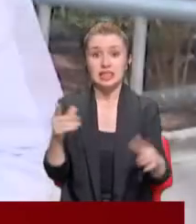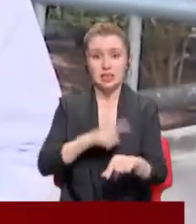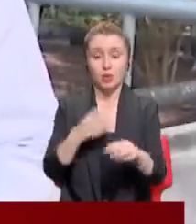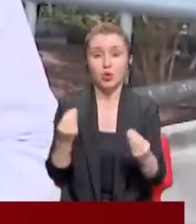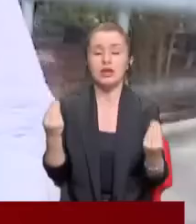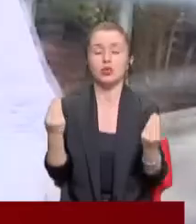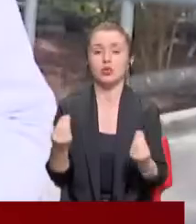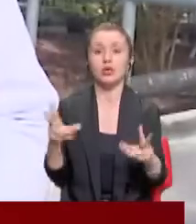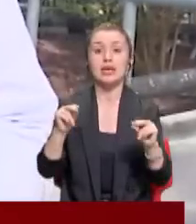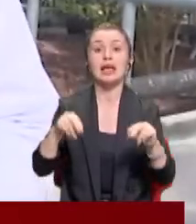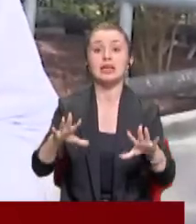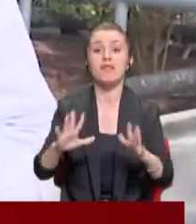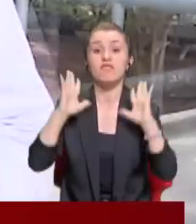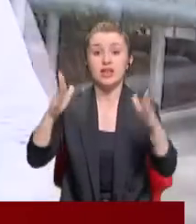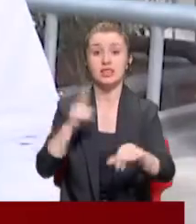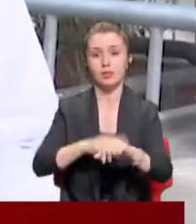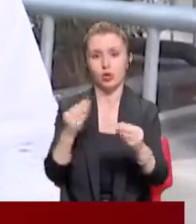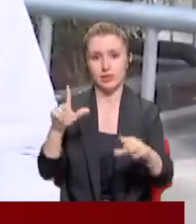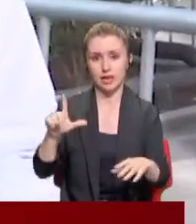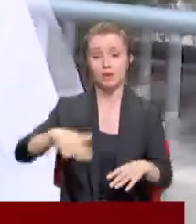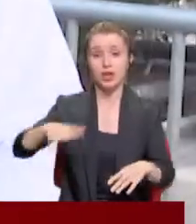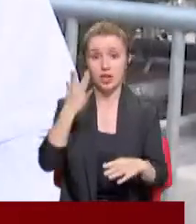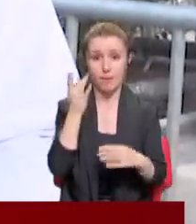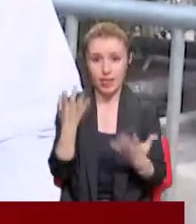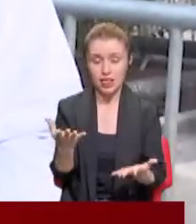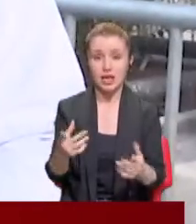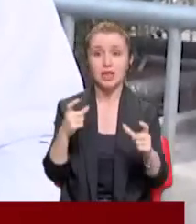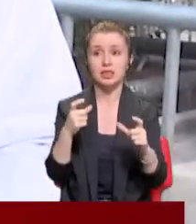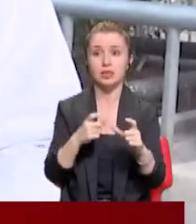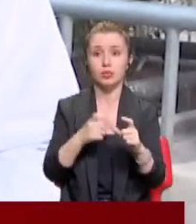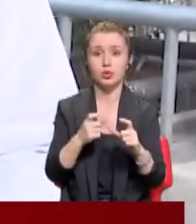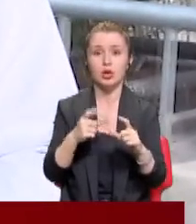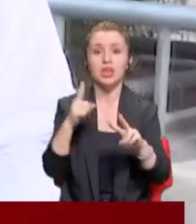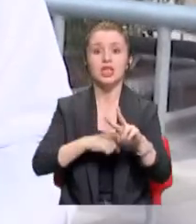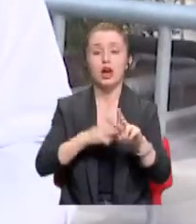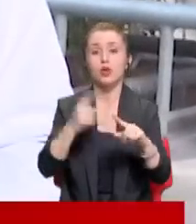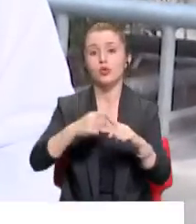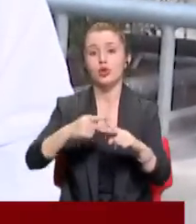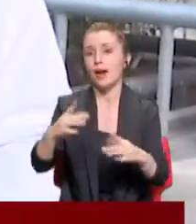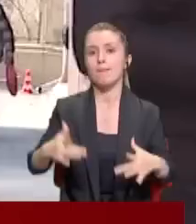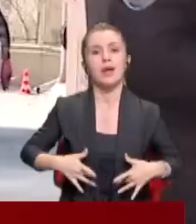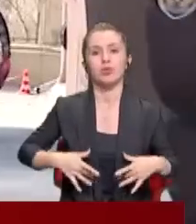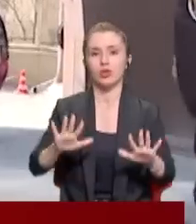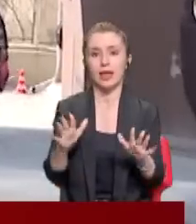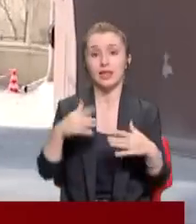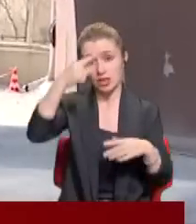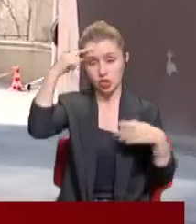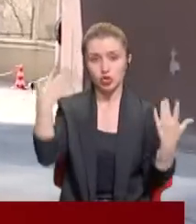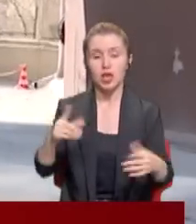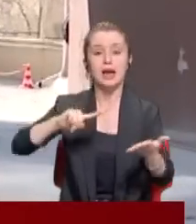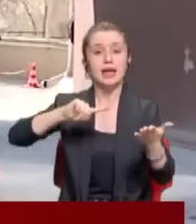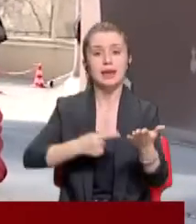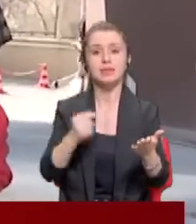olurdu. Bence yeterli değil. Daha fazla olması gerekiyor. Her şey belli şu anda. Tabii Sinan Oğan da, Yakup Türkal da hiçbiri memnun değil şu anda. İnşallah